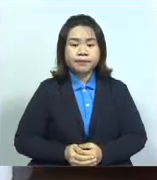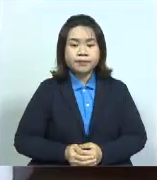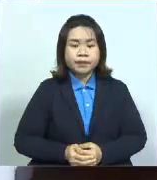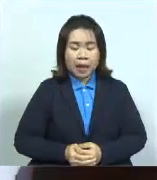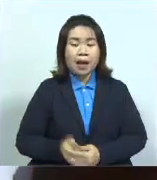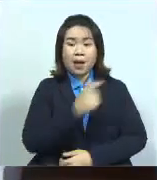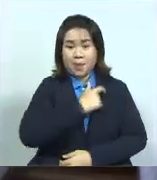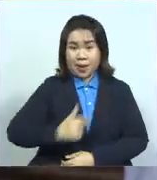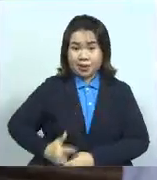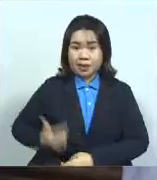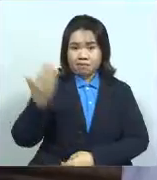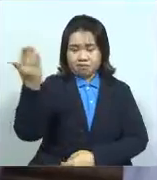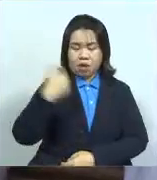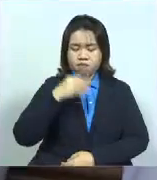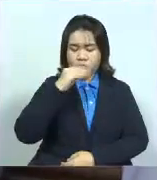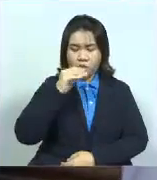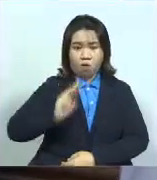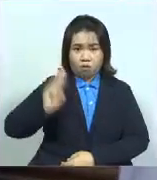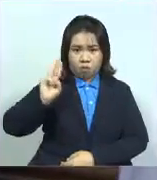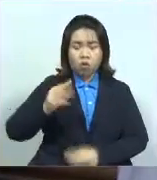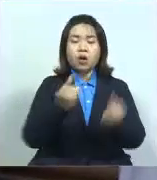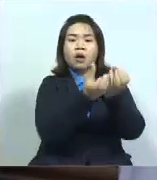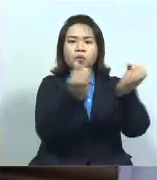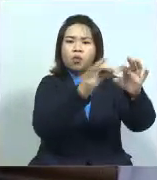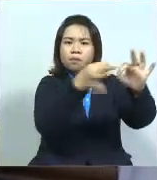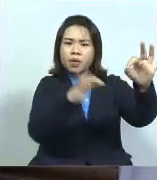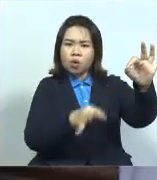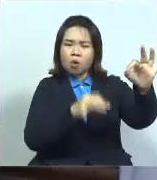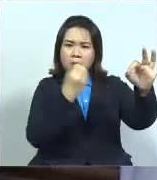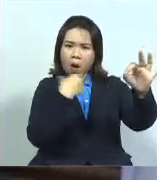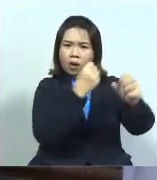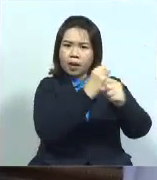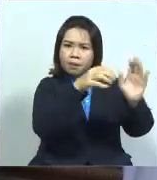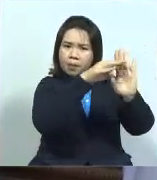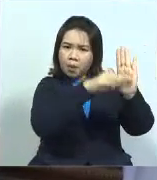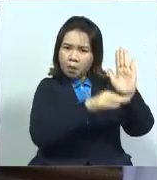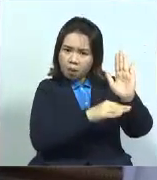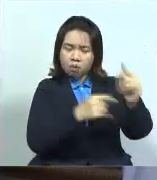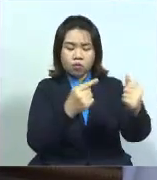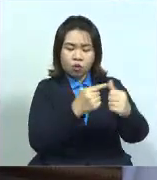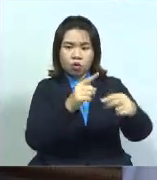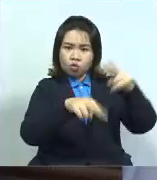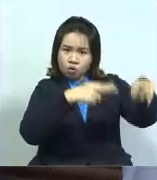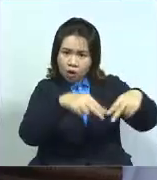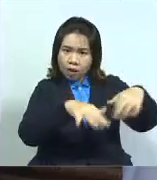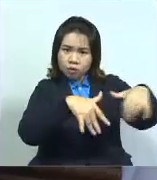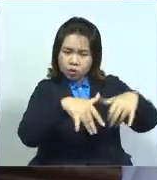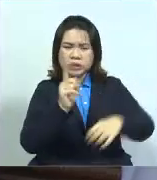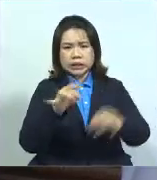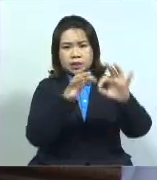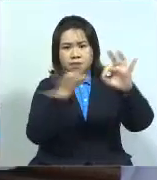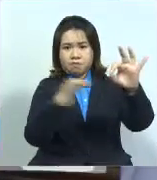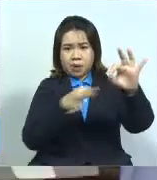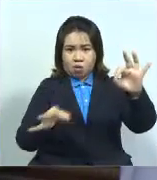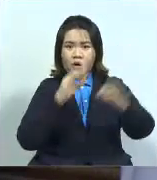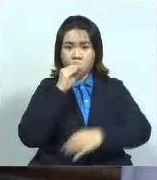พระมหากษัตริย์นะตามรัฐธรรมนูญซึ่งรัฐธรรมนูญเขียนไปแล้วว่าจะต้องทำอะไรยังไงในเรื่องของการดูแลประชาชนผมคิดว่าข้อความต่างๆ